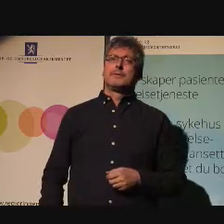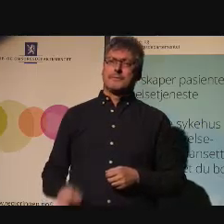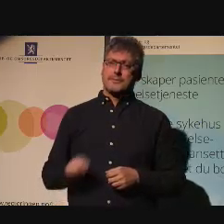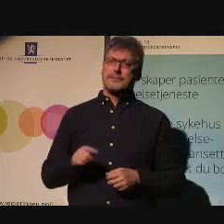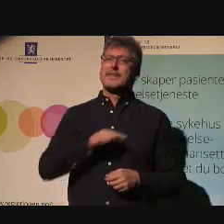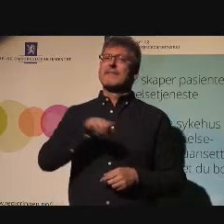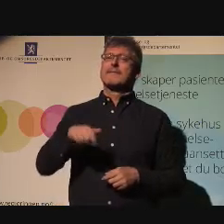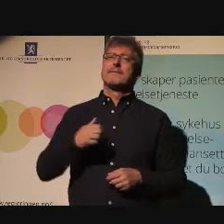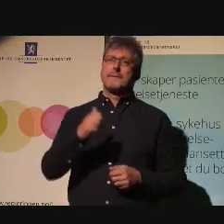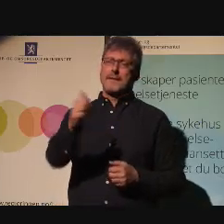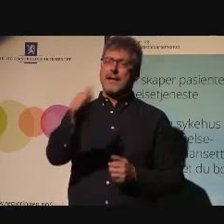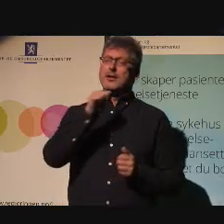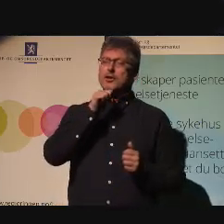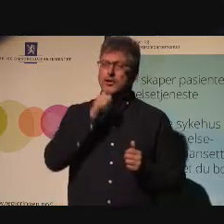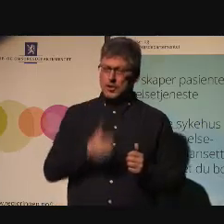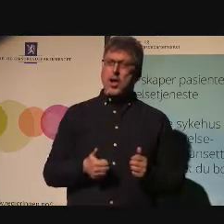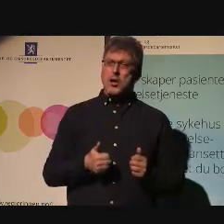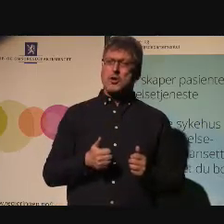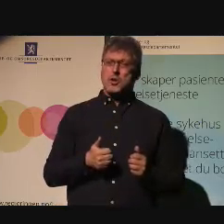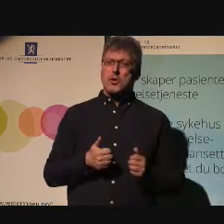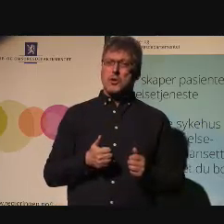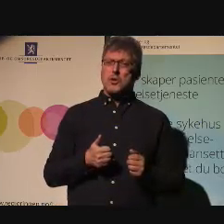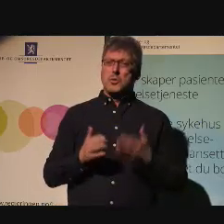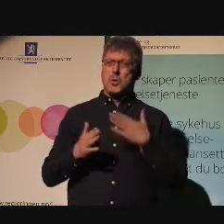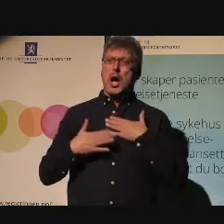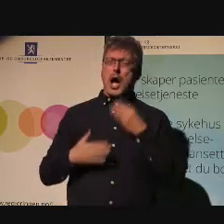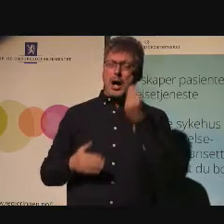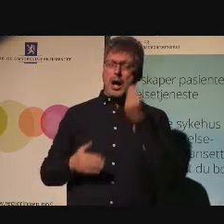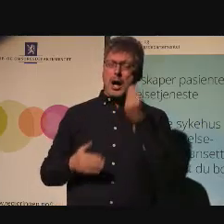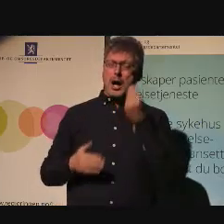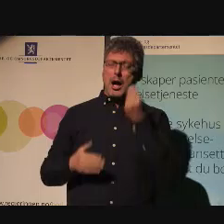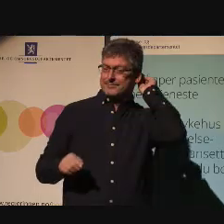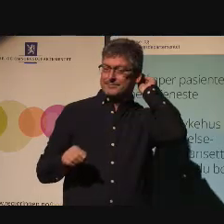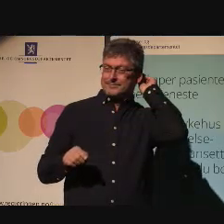er nødt til å se lys av Ida-saken.